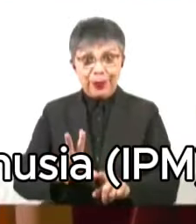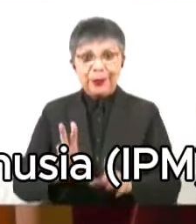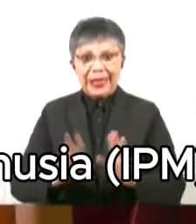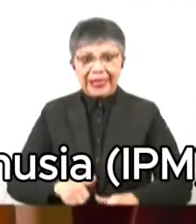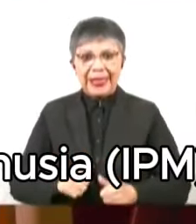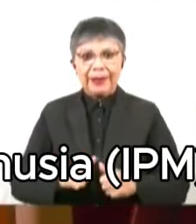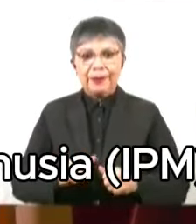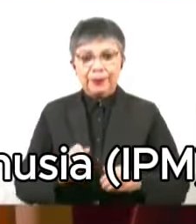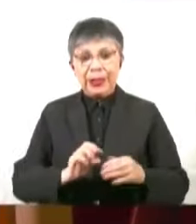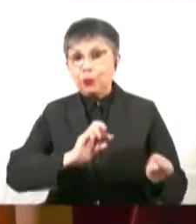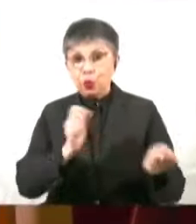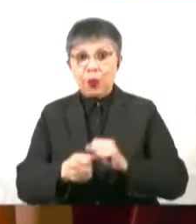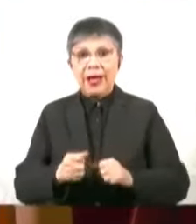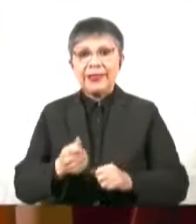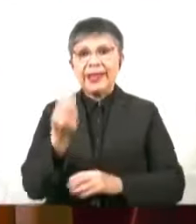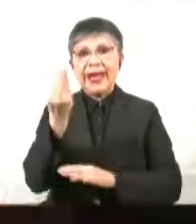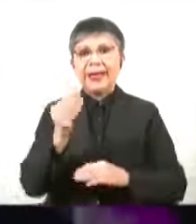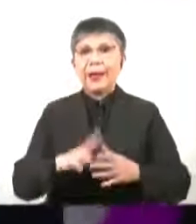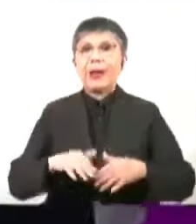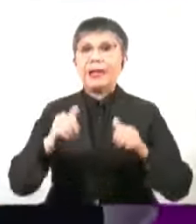itu Terima kasih